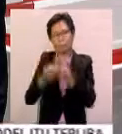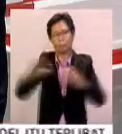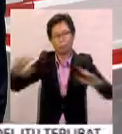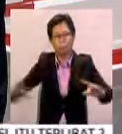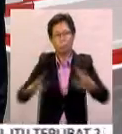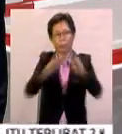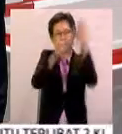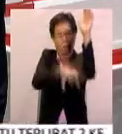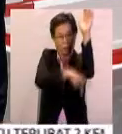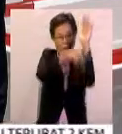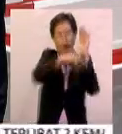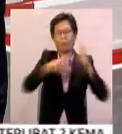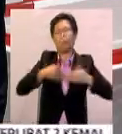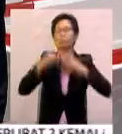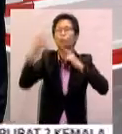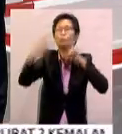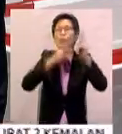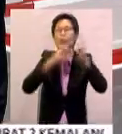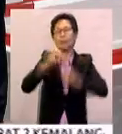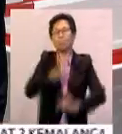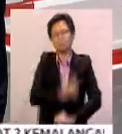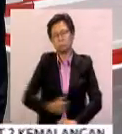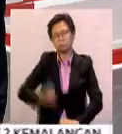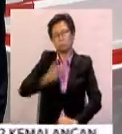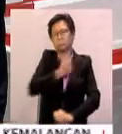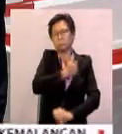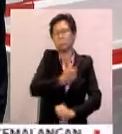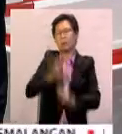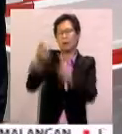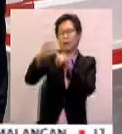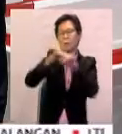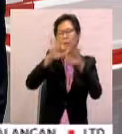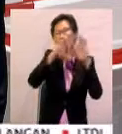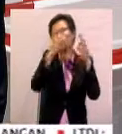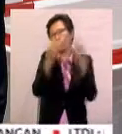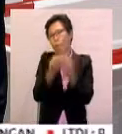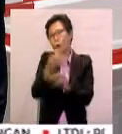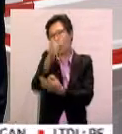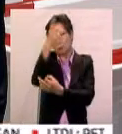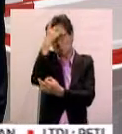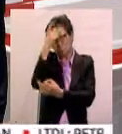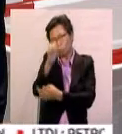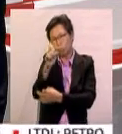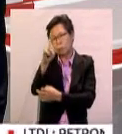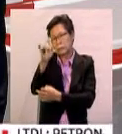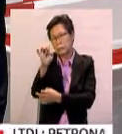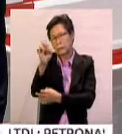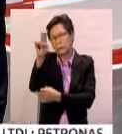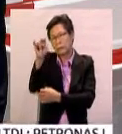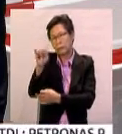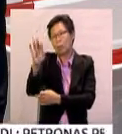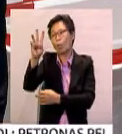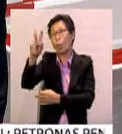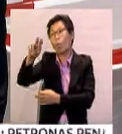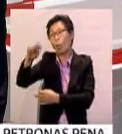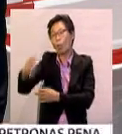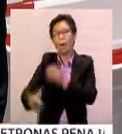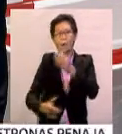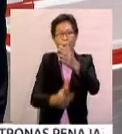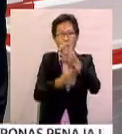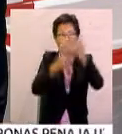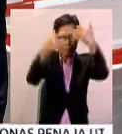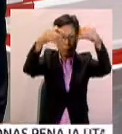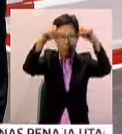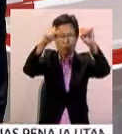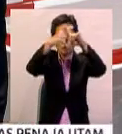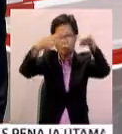Persidangan Dewan Rakyat turut merakamkan ucapan takziah kepada keluarga mendiang Dato' Stephen Wong Tien Fat. Timbalan Yang di-Pertua Dewan Rakyat